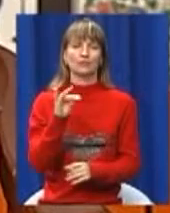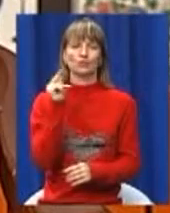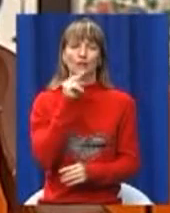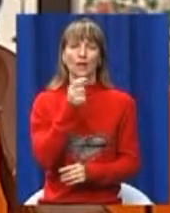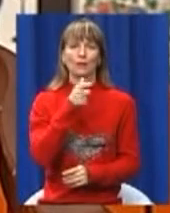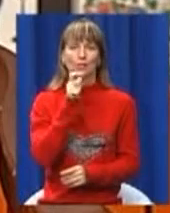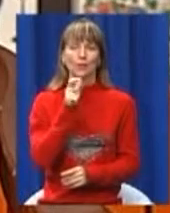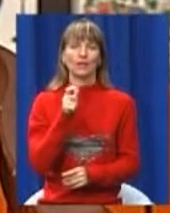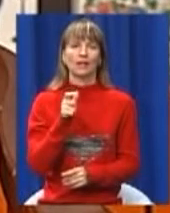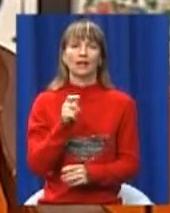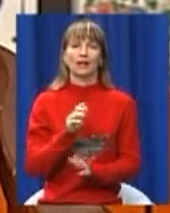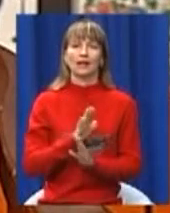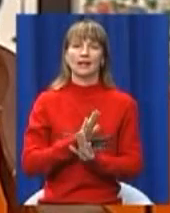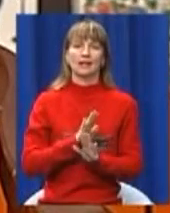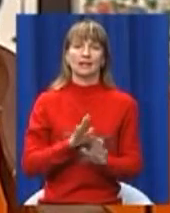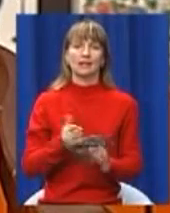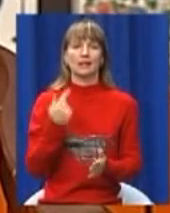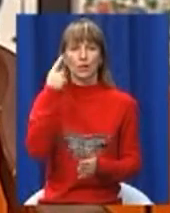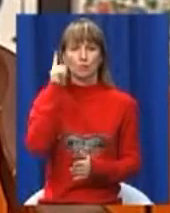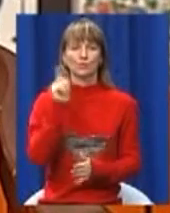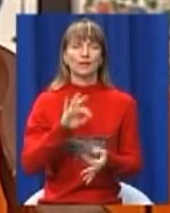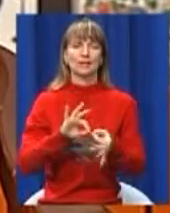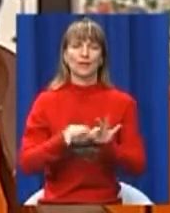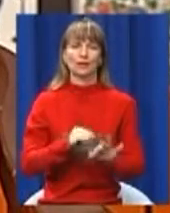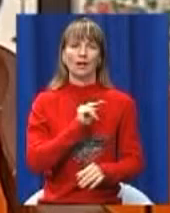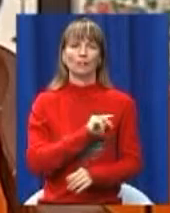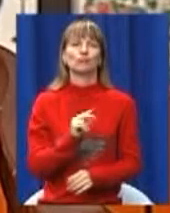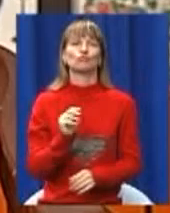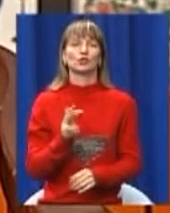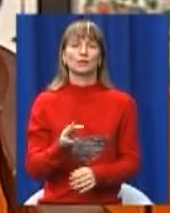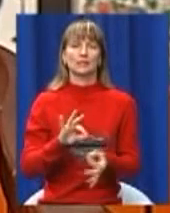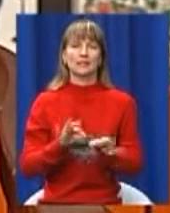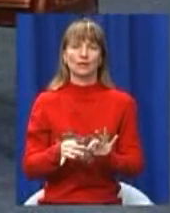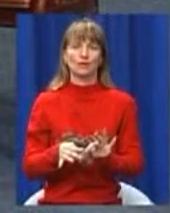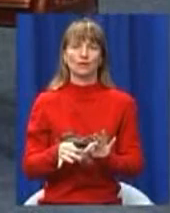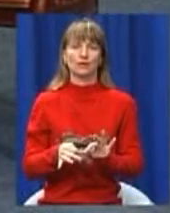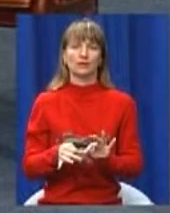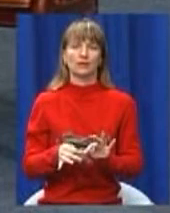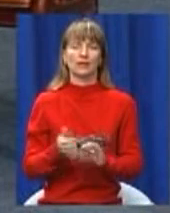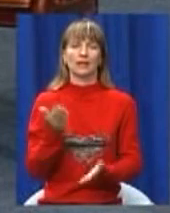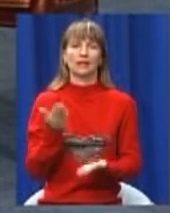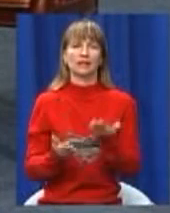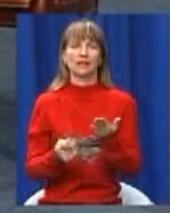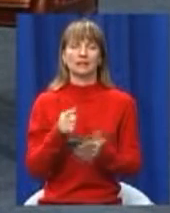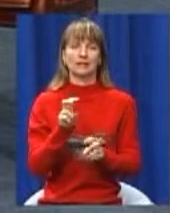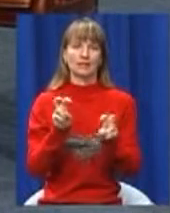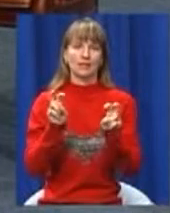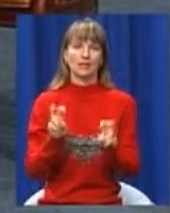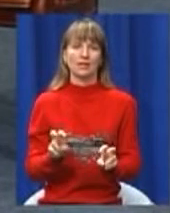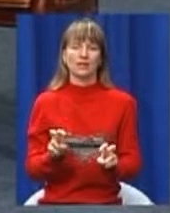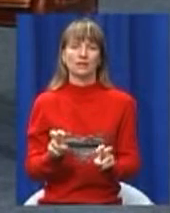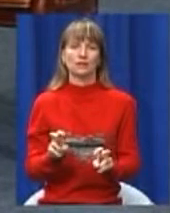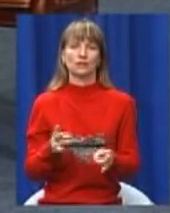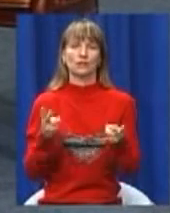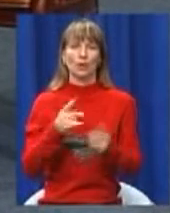думаєш? Ні, вона, складна. А чим саме вона складна? Ну, якщо ти сидиш, тебе